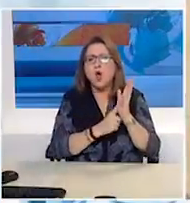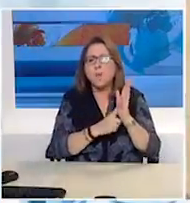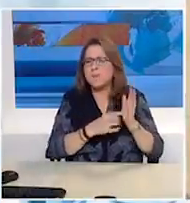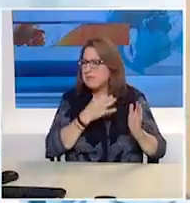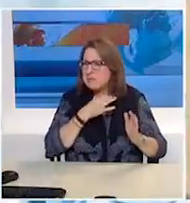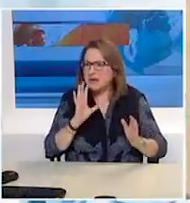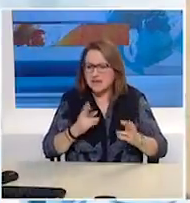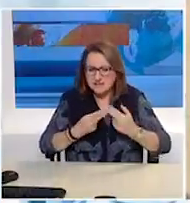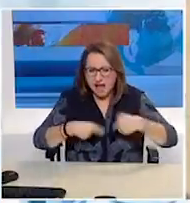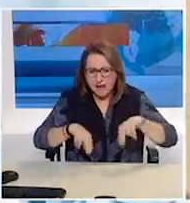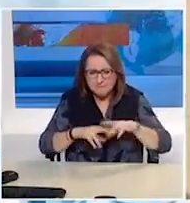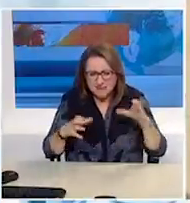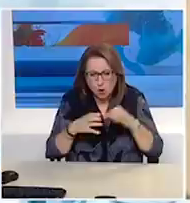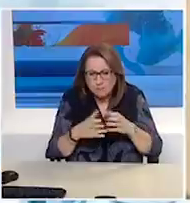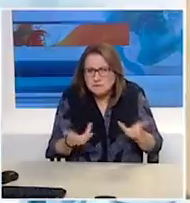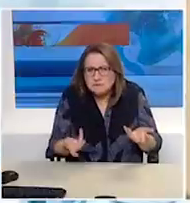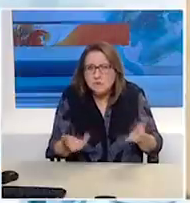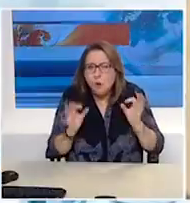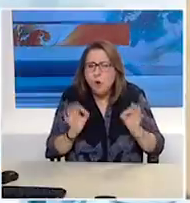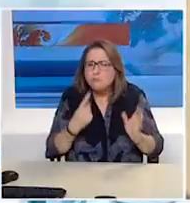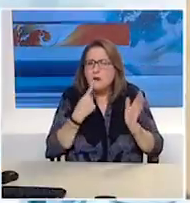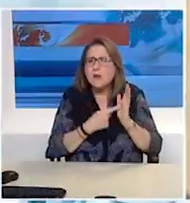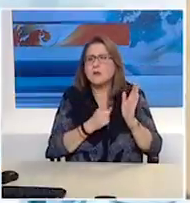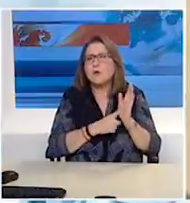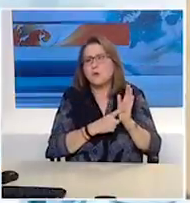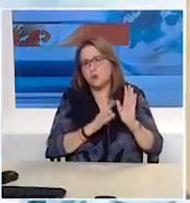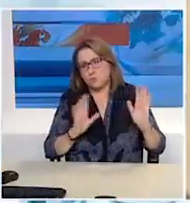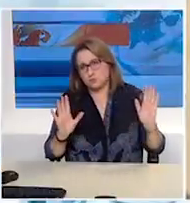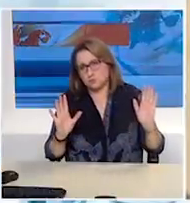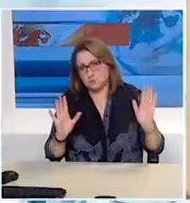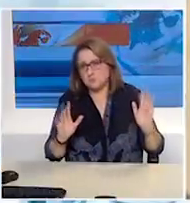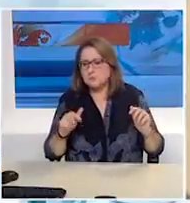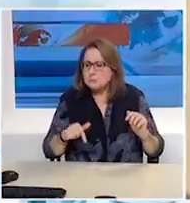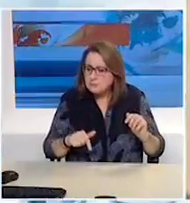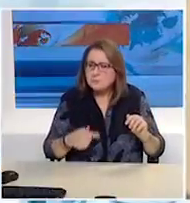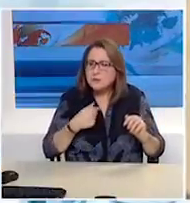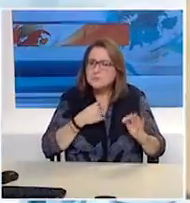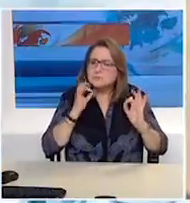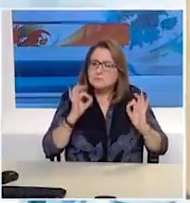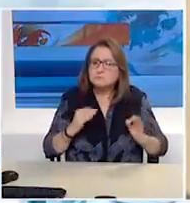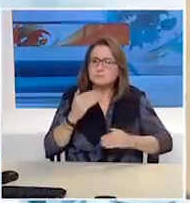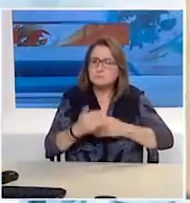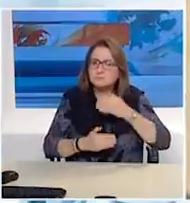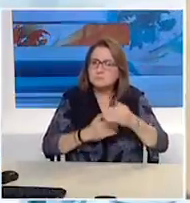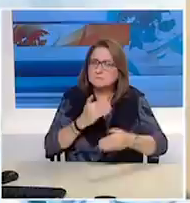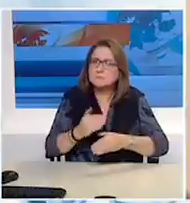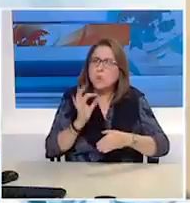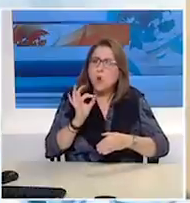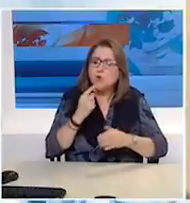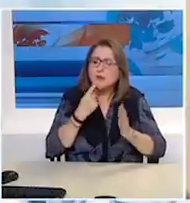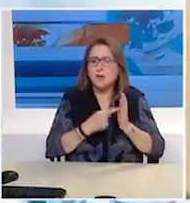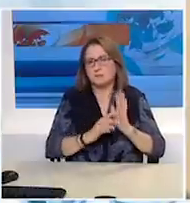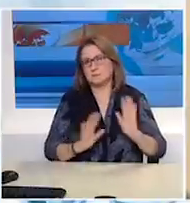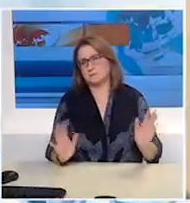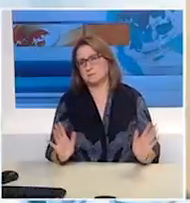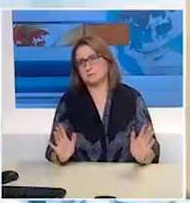διακομματικής επιτροπής. Τονίζω ότι τόσο η υφιστάμενη νομοθεσία προβλέπει συγκεκριμένες διαδικασίες,